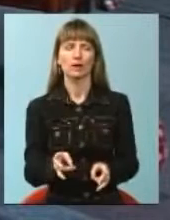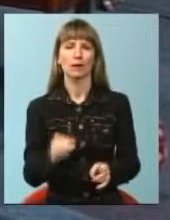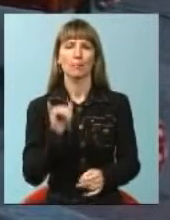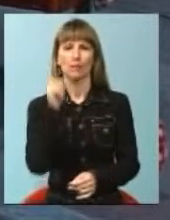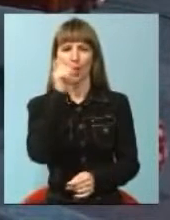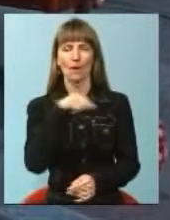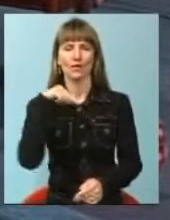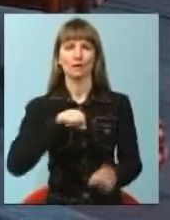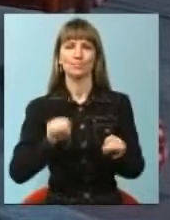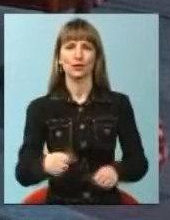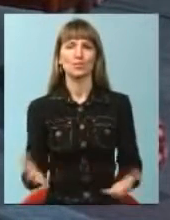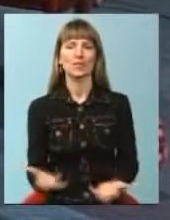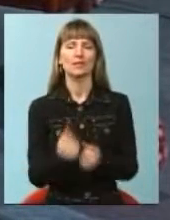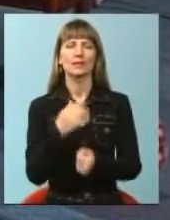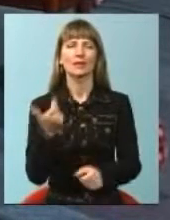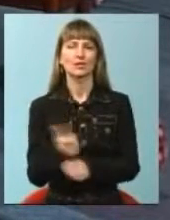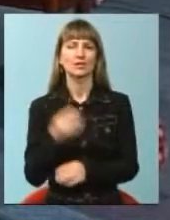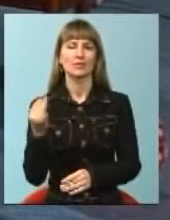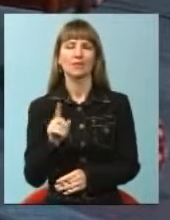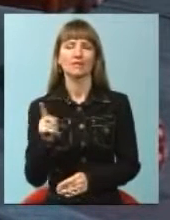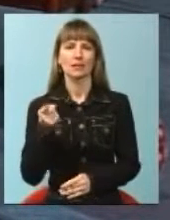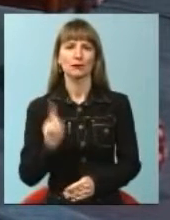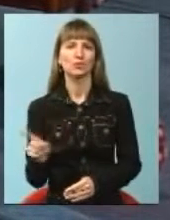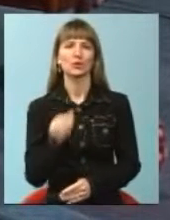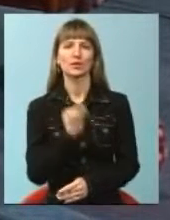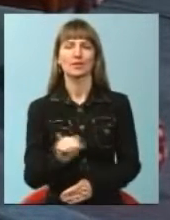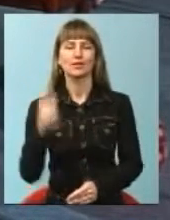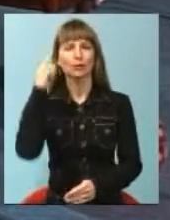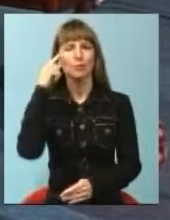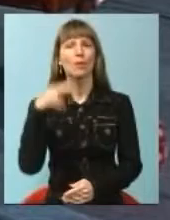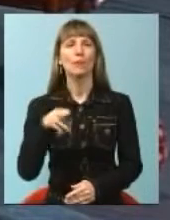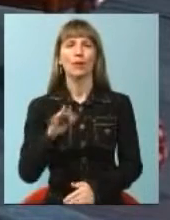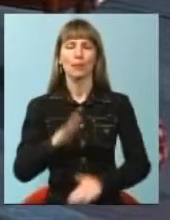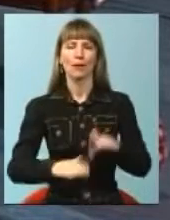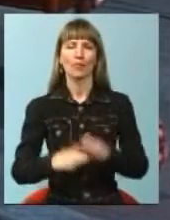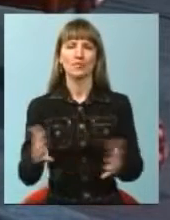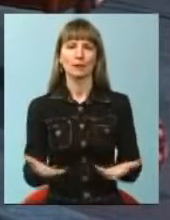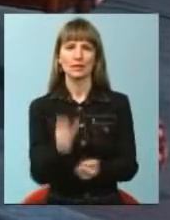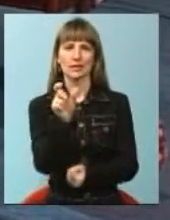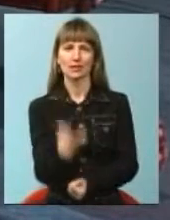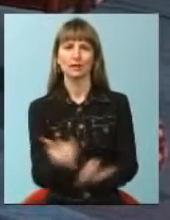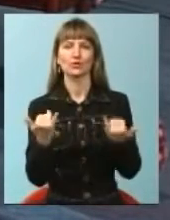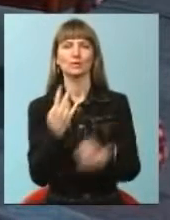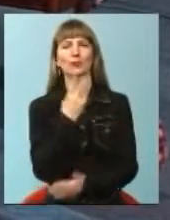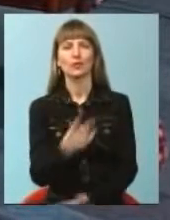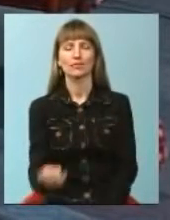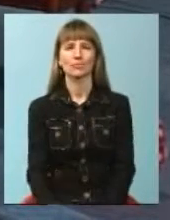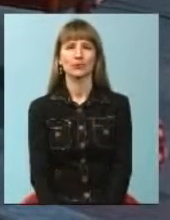можна врятувати. Тож дуже цікаво, а що ж насправді діти гадають про професію рятувальника? Зараз і